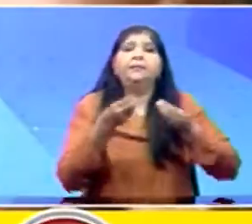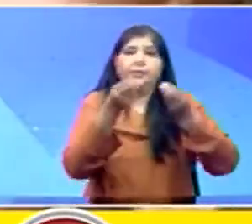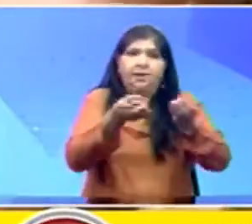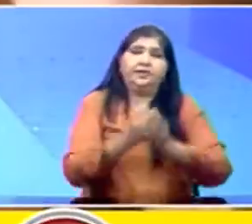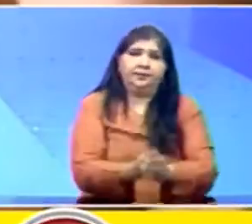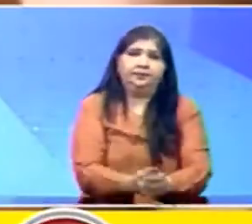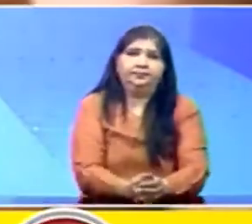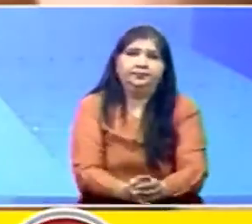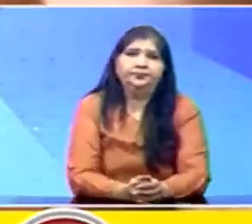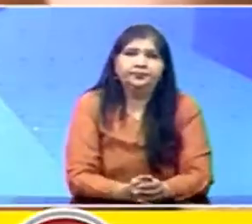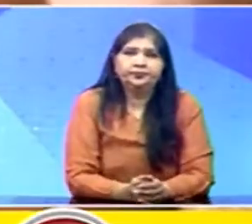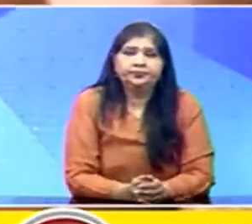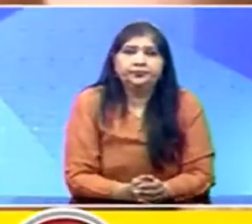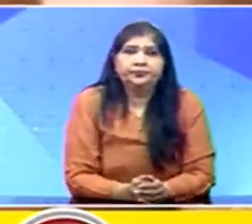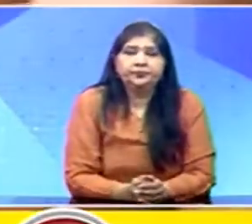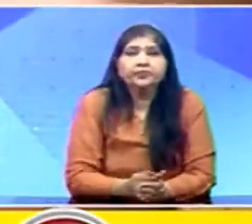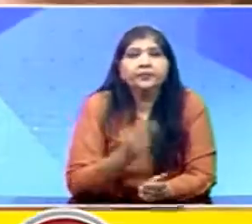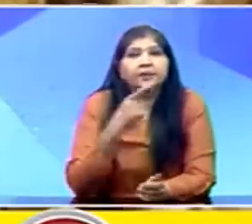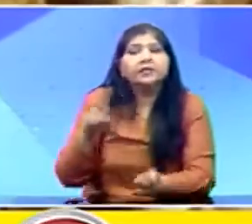हैं।